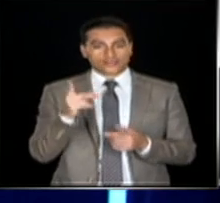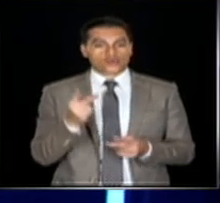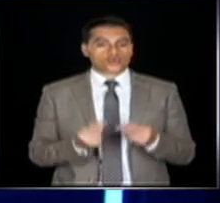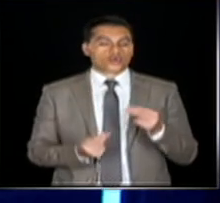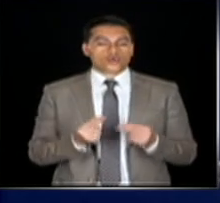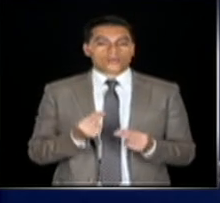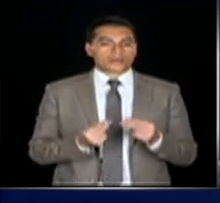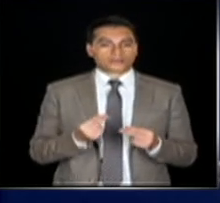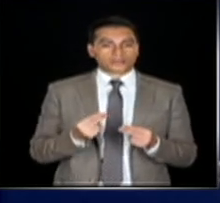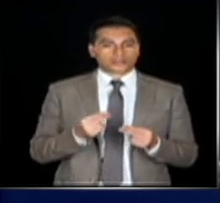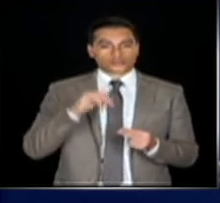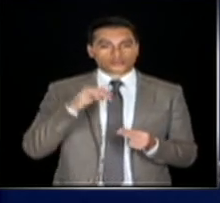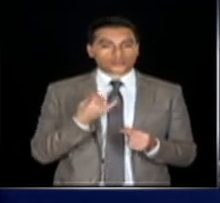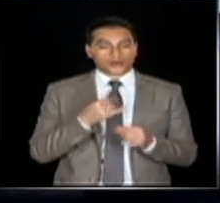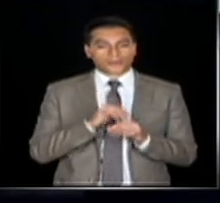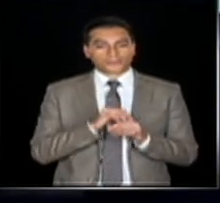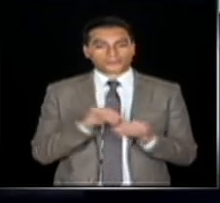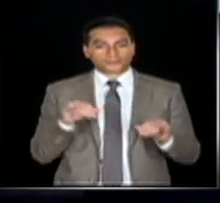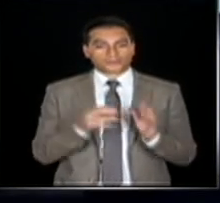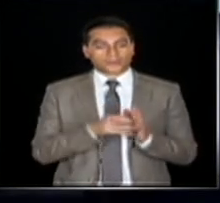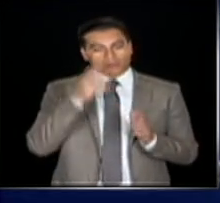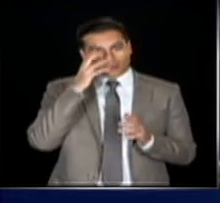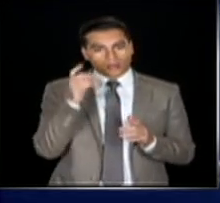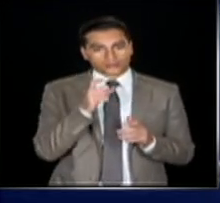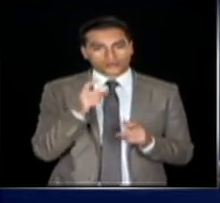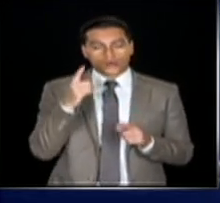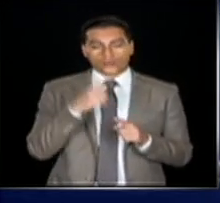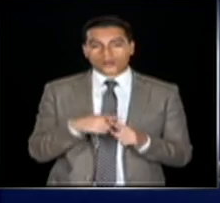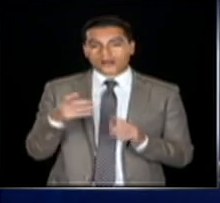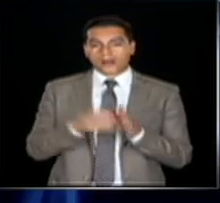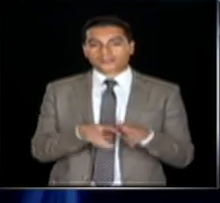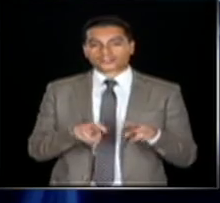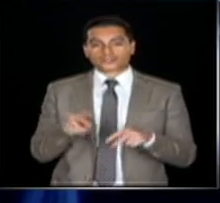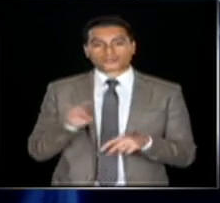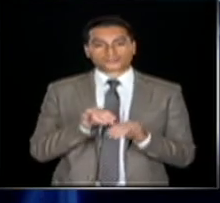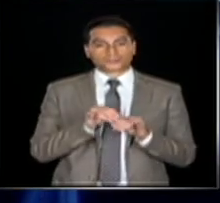أرستوفانيس طار الجوكر من جامعة الأزهر، وطار الجوكر من جامعة الزازي.